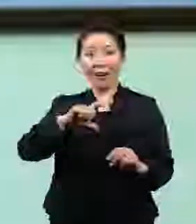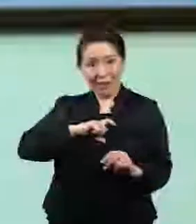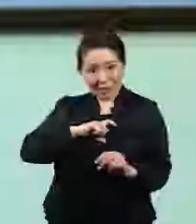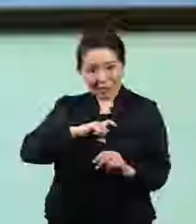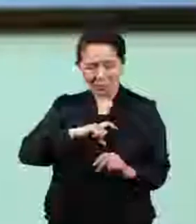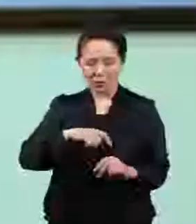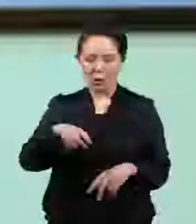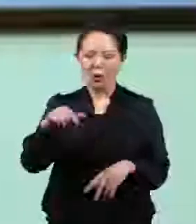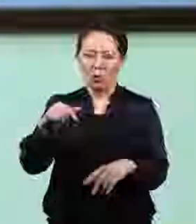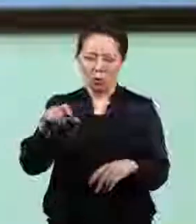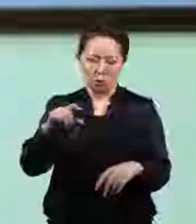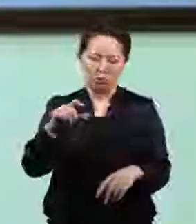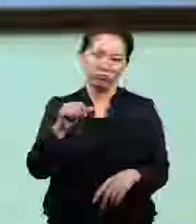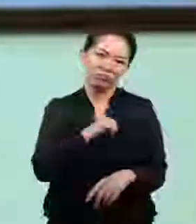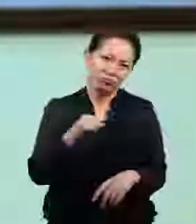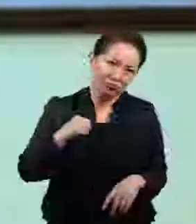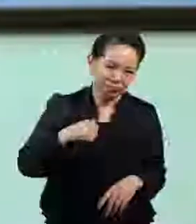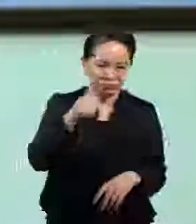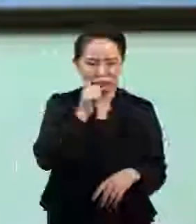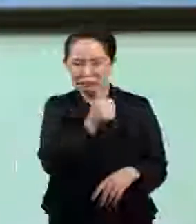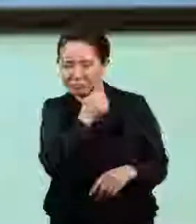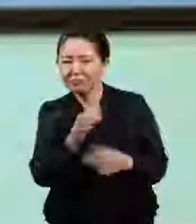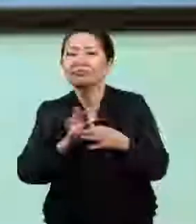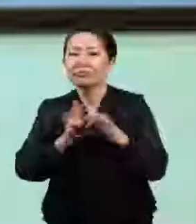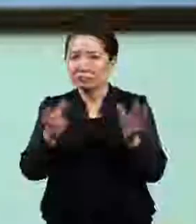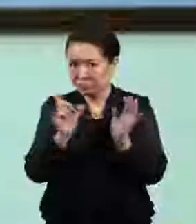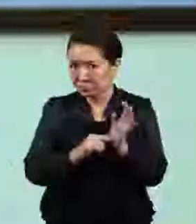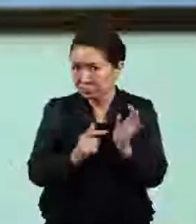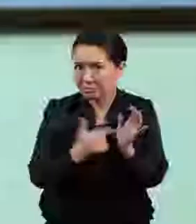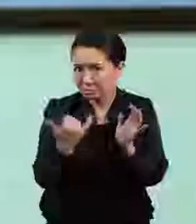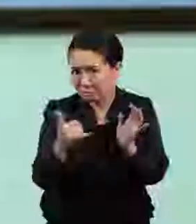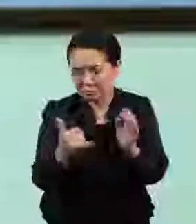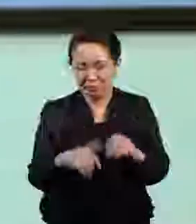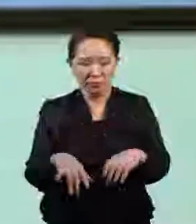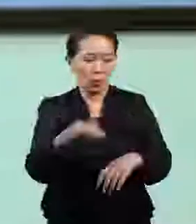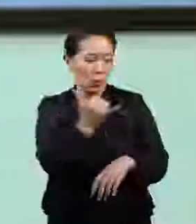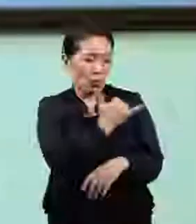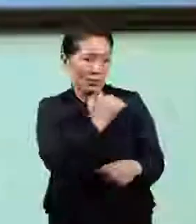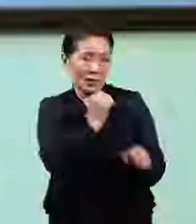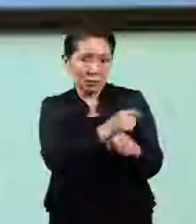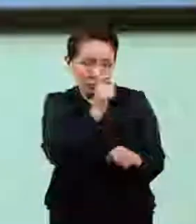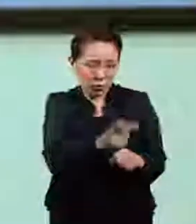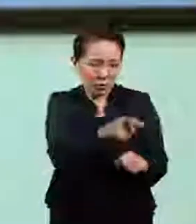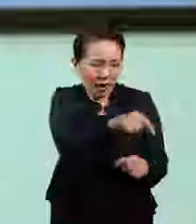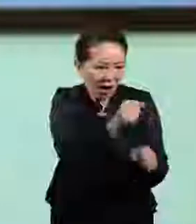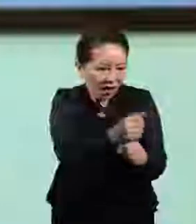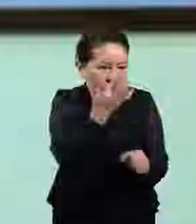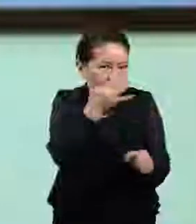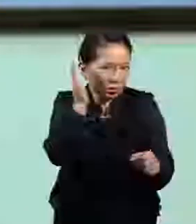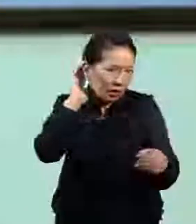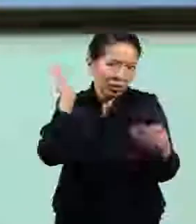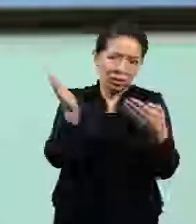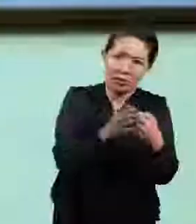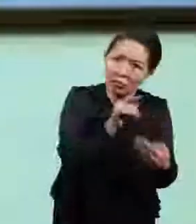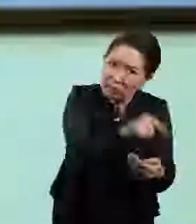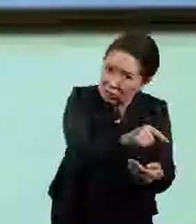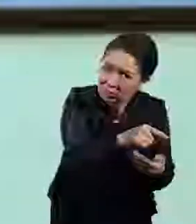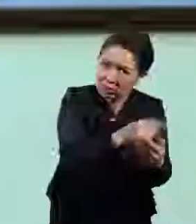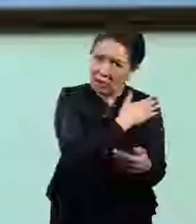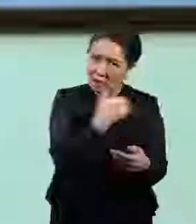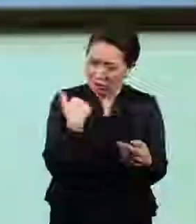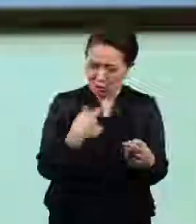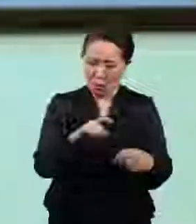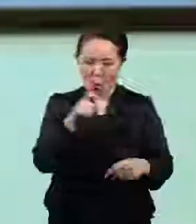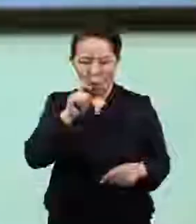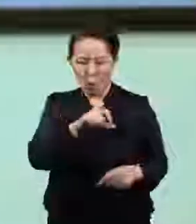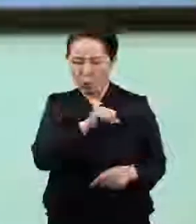ил болгох шаардлага гардаг. Жишээ нь хэн нэгэн удирдах ажил хийж байгаа хүнийг албан тушаалаа уруулан ашиглах, хувийн ашиг сонирхлоо